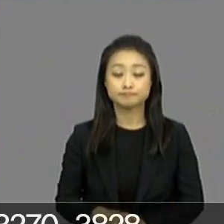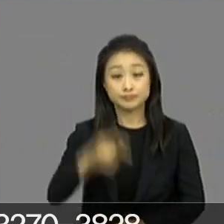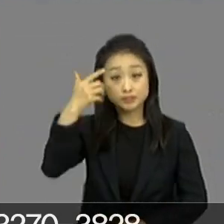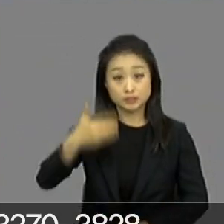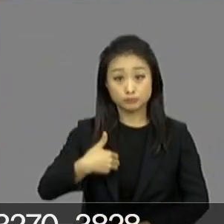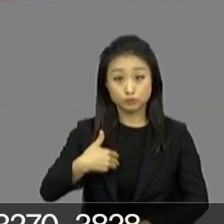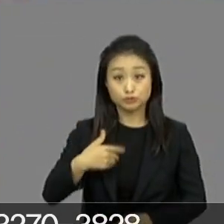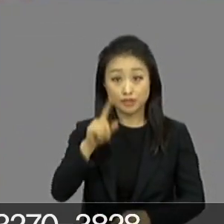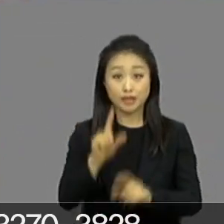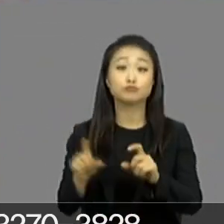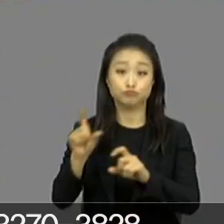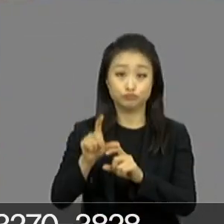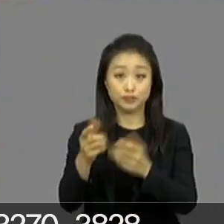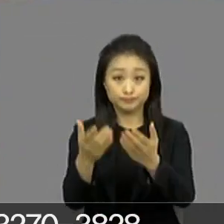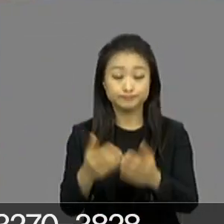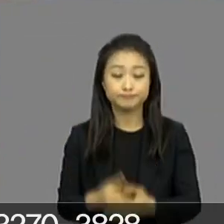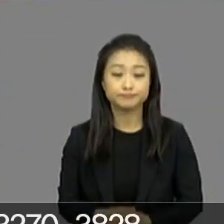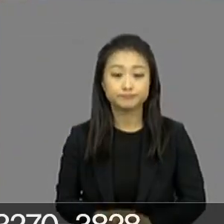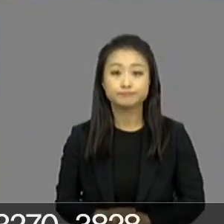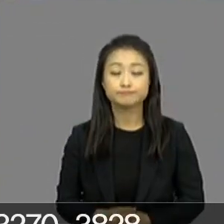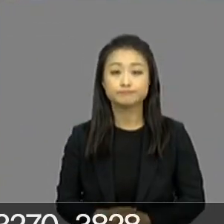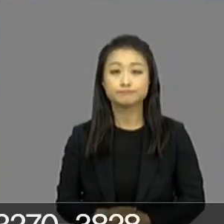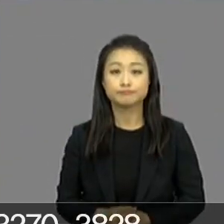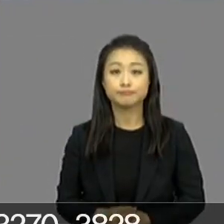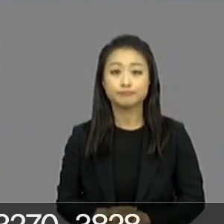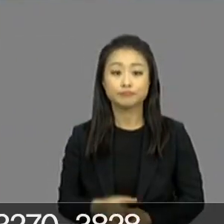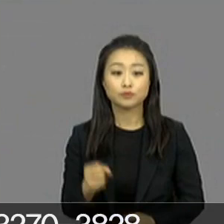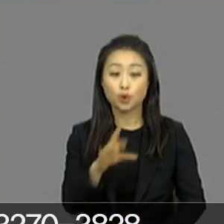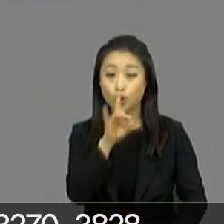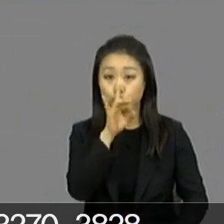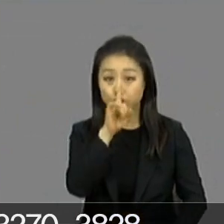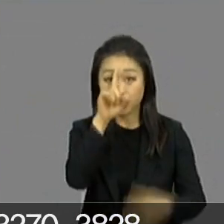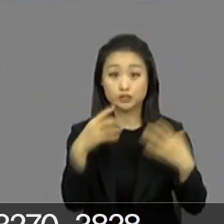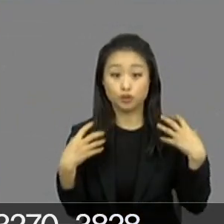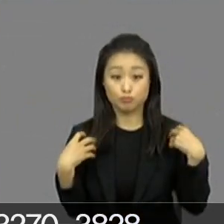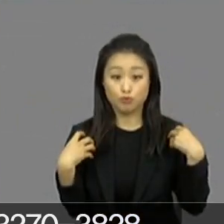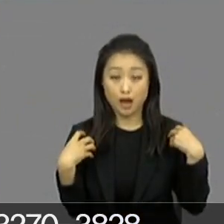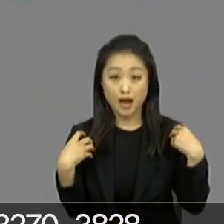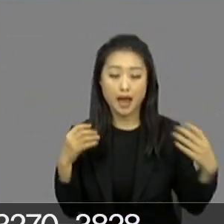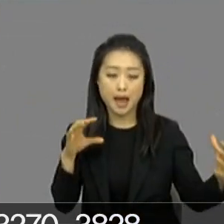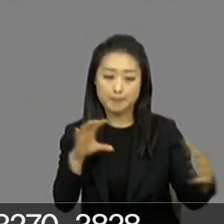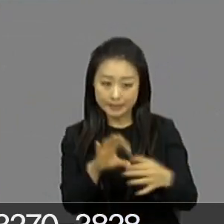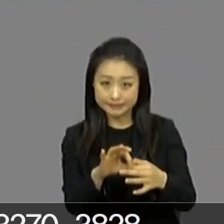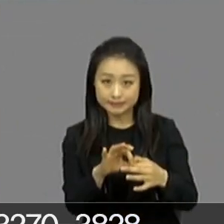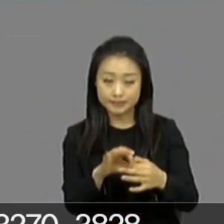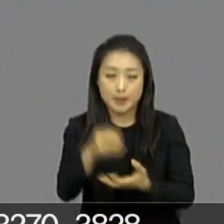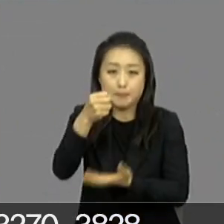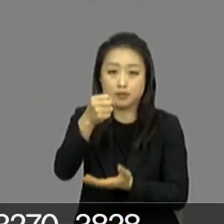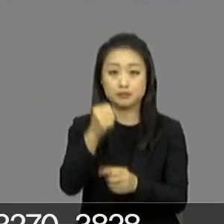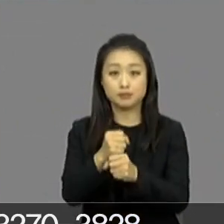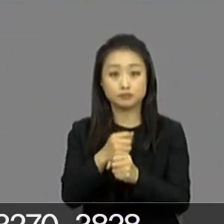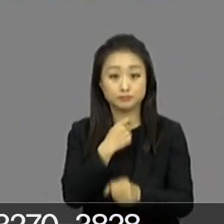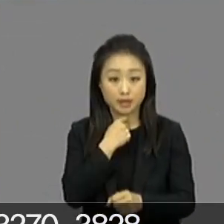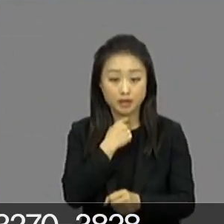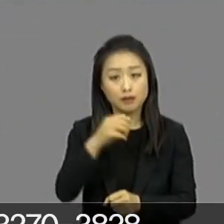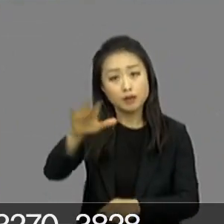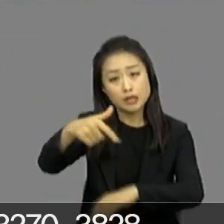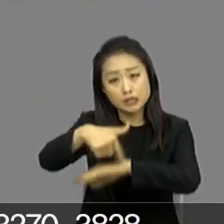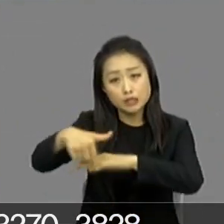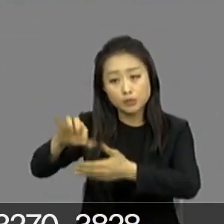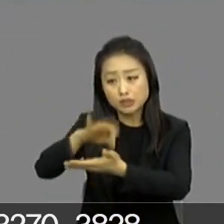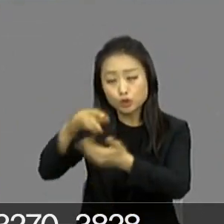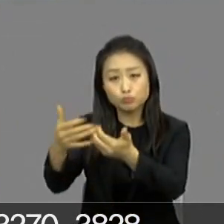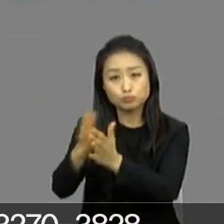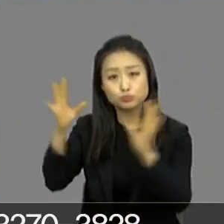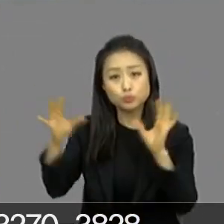있으십니까 4 그 다음엔 또 거기 보면 그 중앙정부 하고 매칭펀드 들어간다고 그렇게 돼 있잖아요 그러면 기재부 가동이 안 해주면